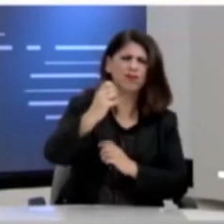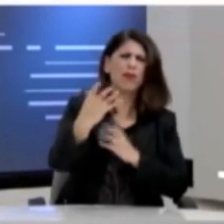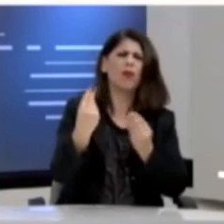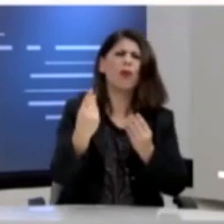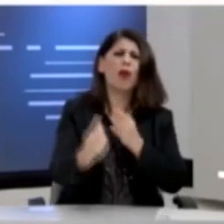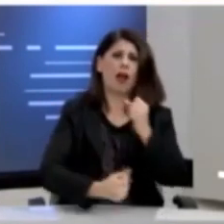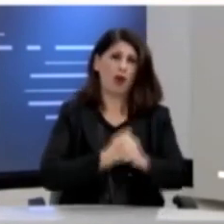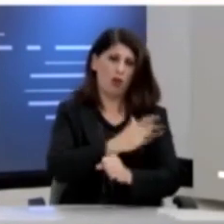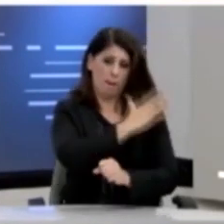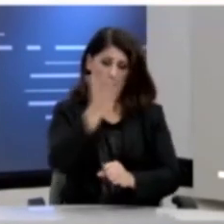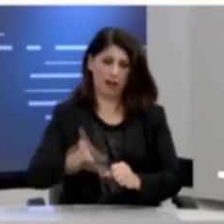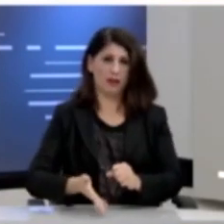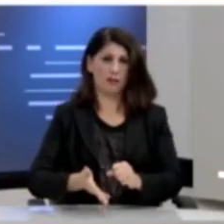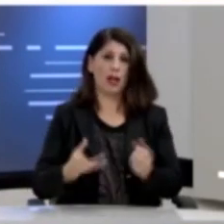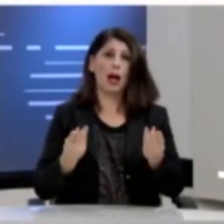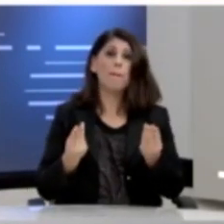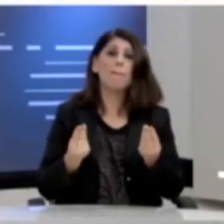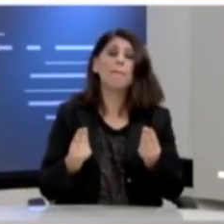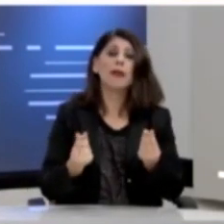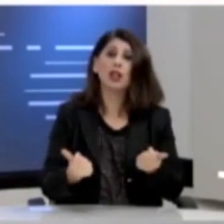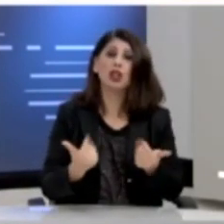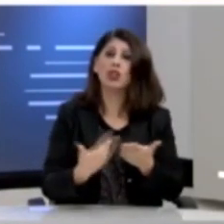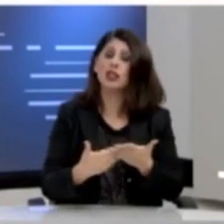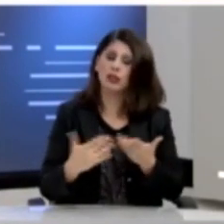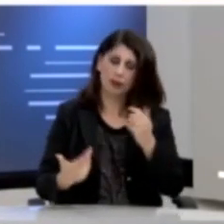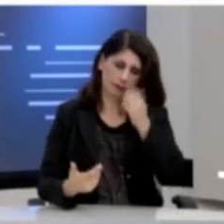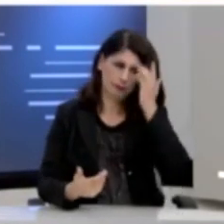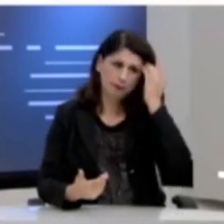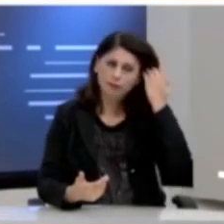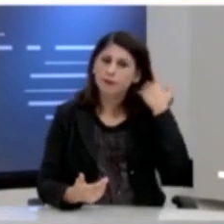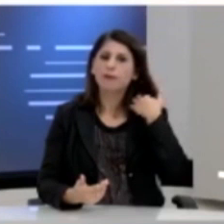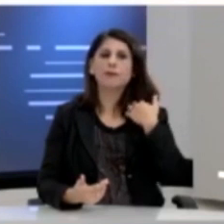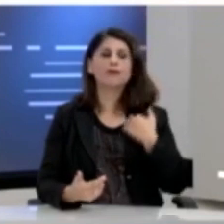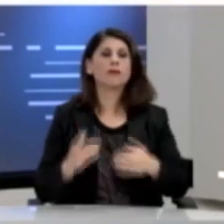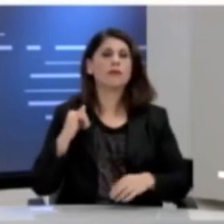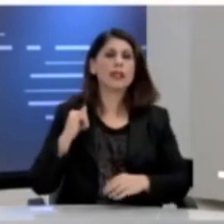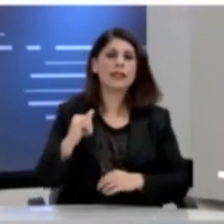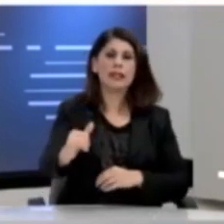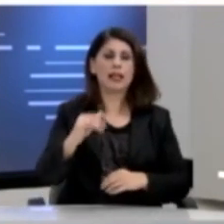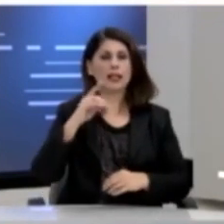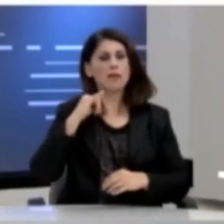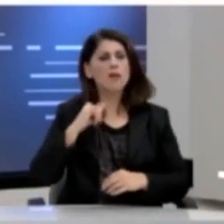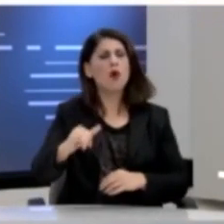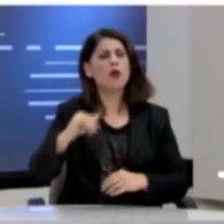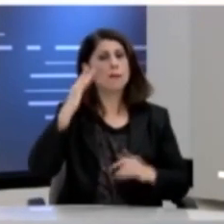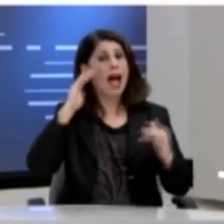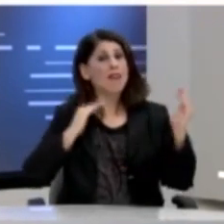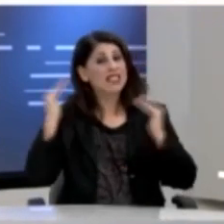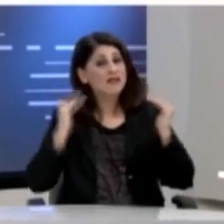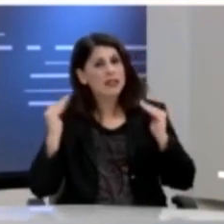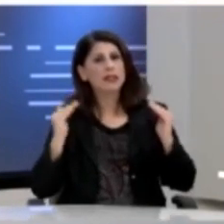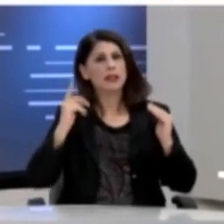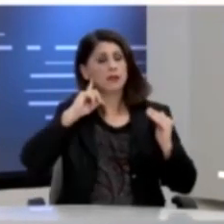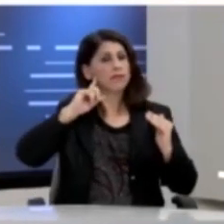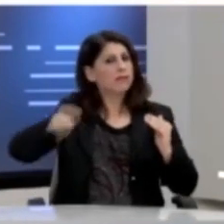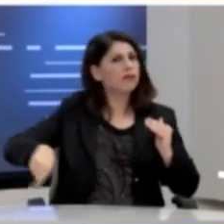σήμερα. Το ποιοτικό στοιχείο είναι η συνεχής διαχρονική αμφισβήτηση και